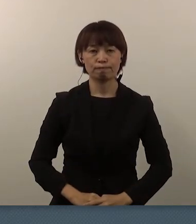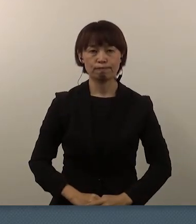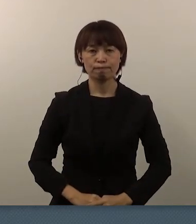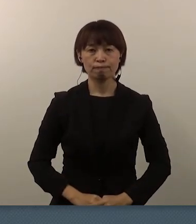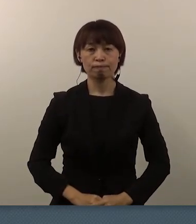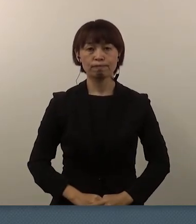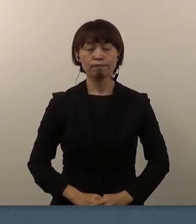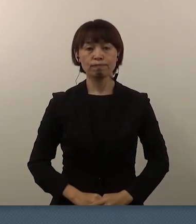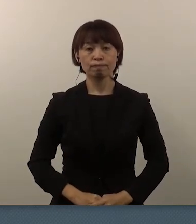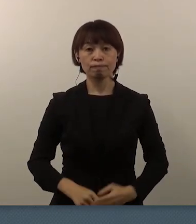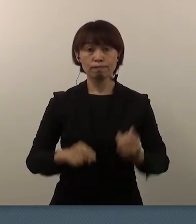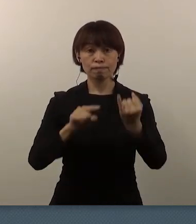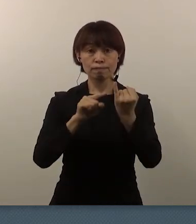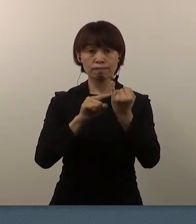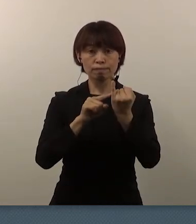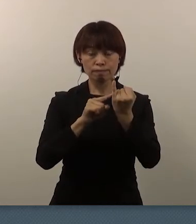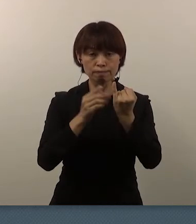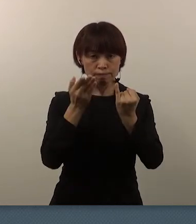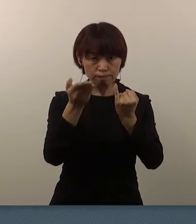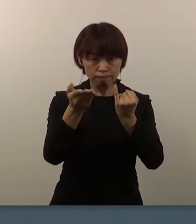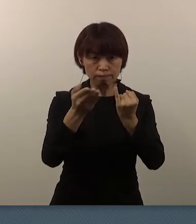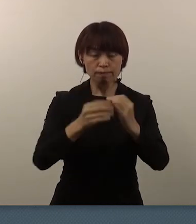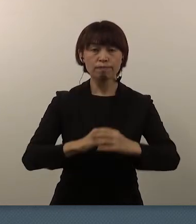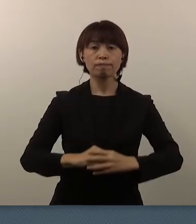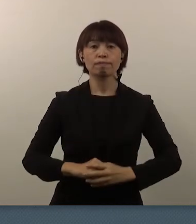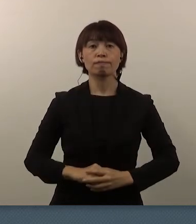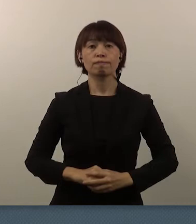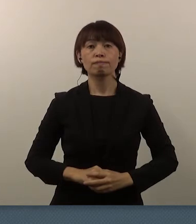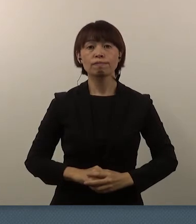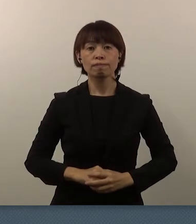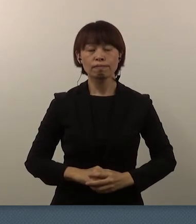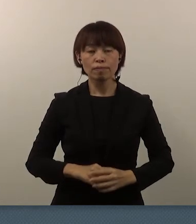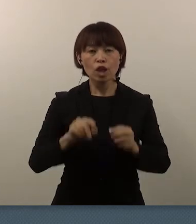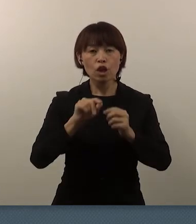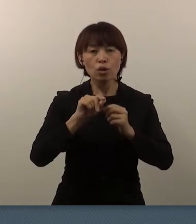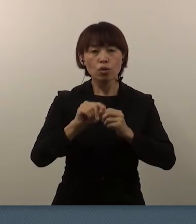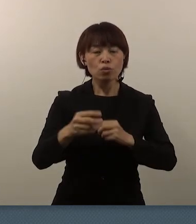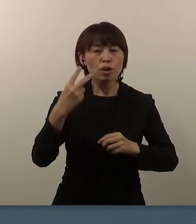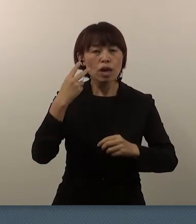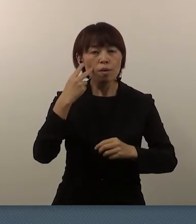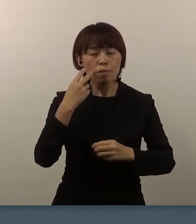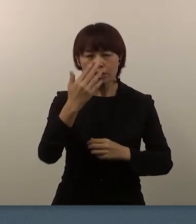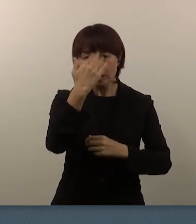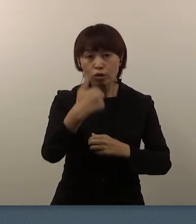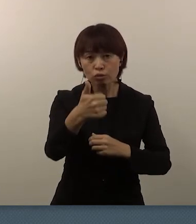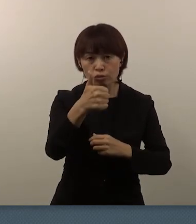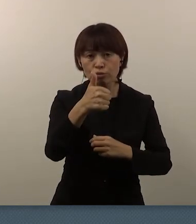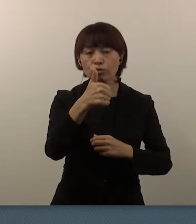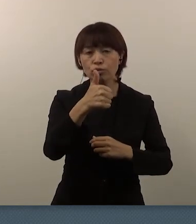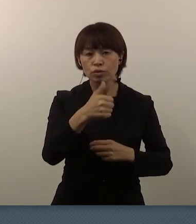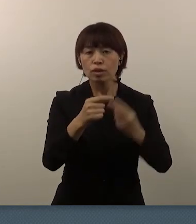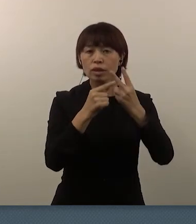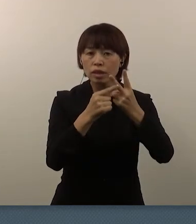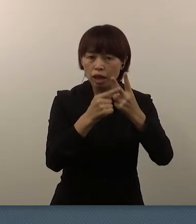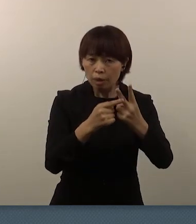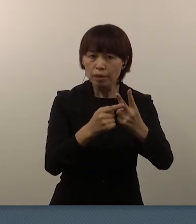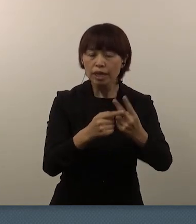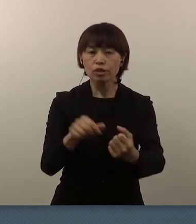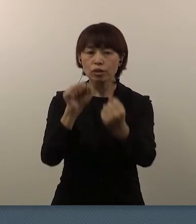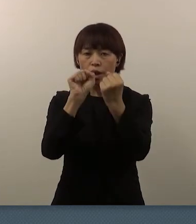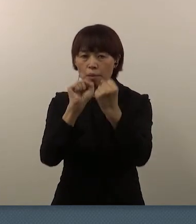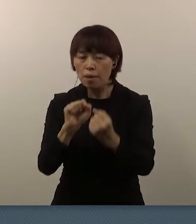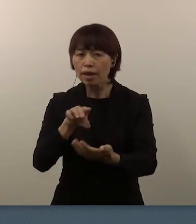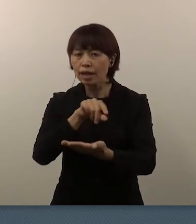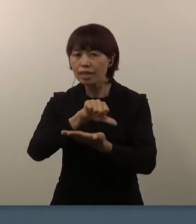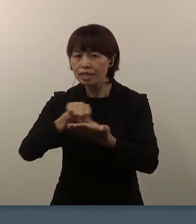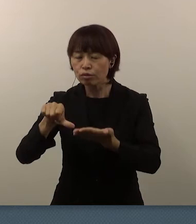また関連なんですけれども、上松被告のですね、手紙とか面会録とかをまとめた本を